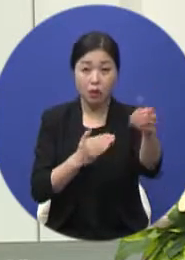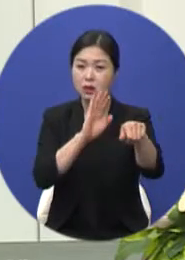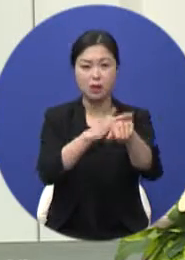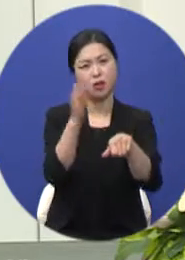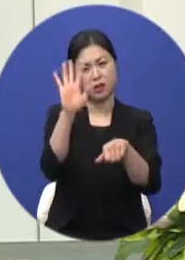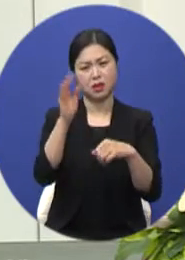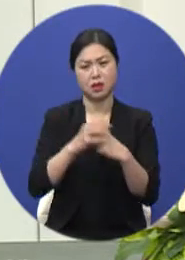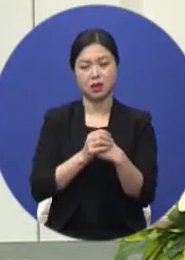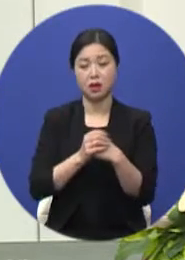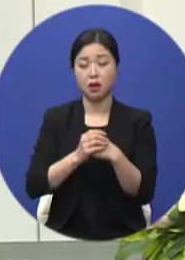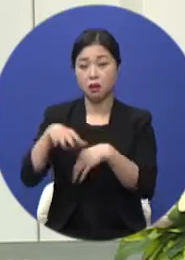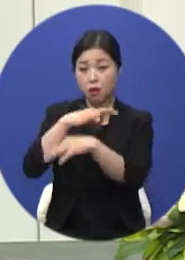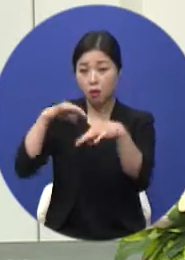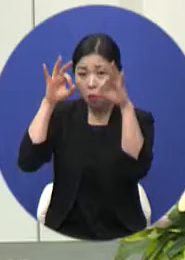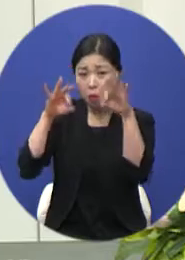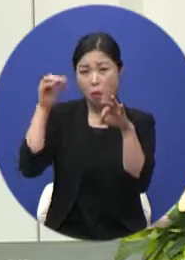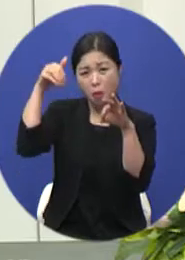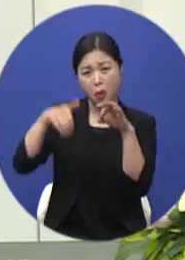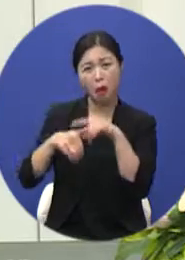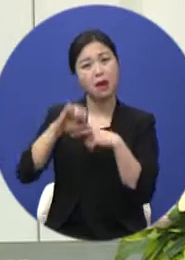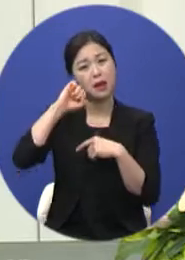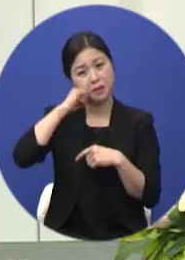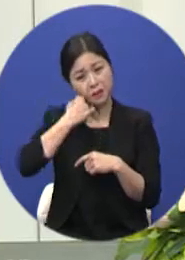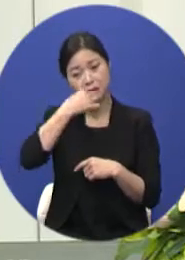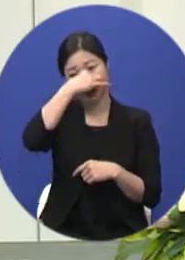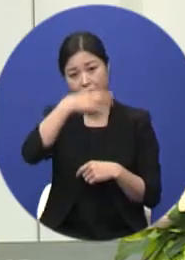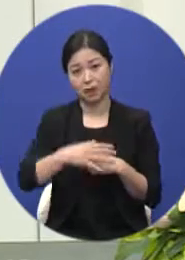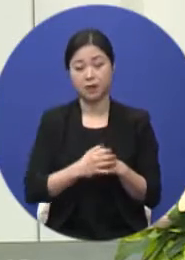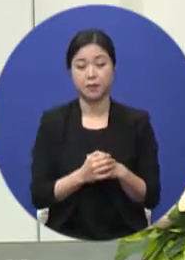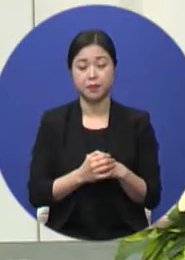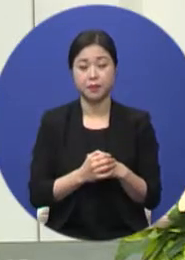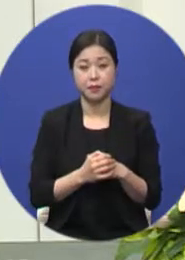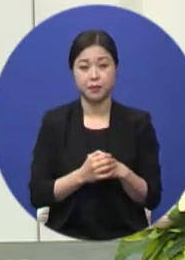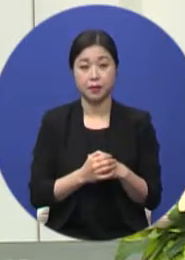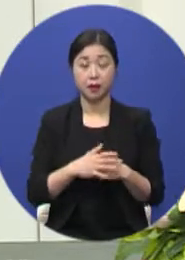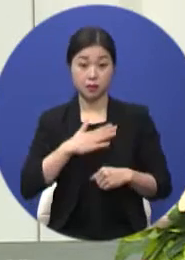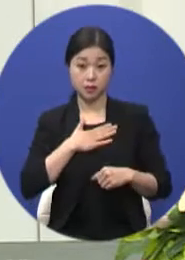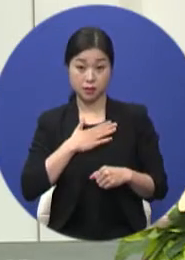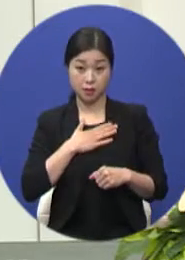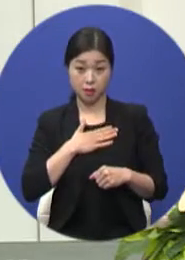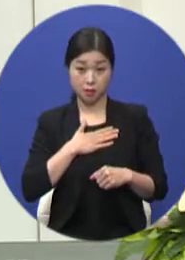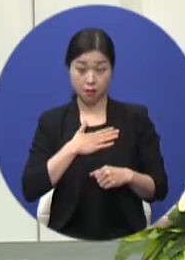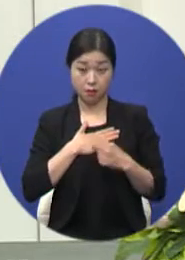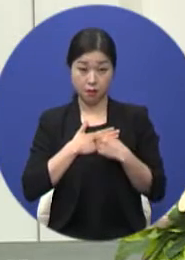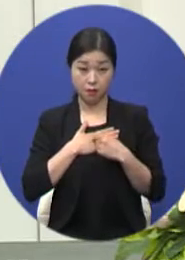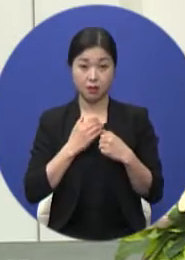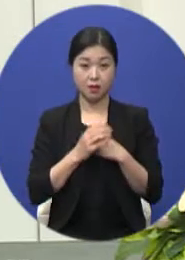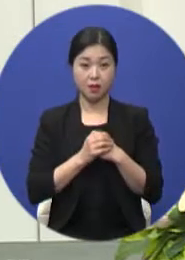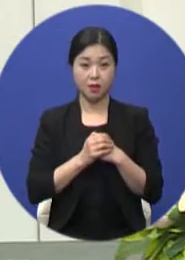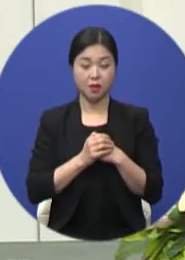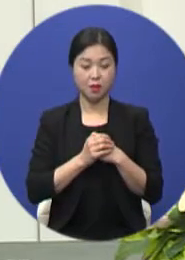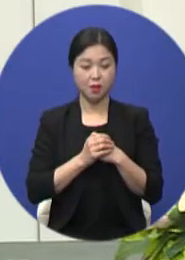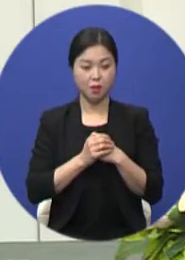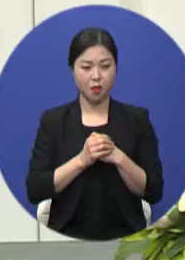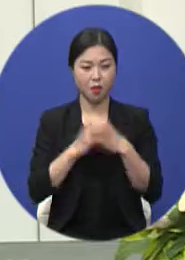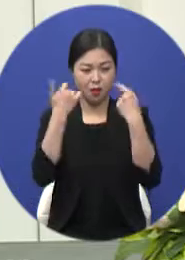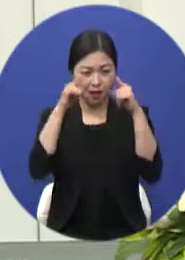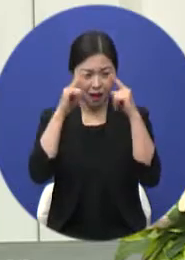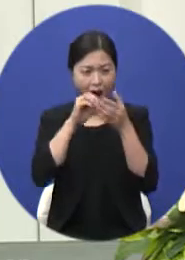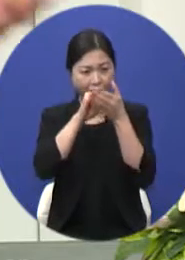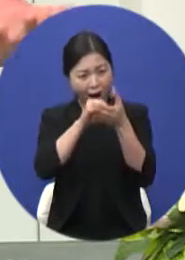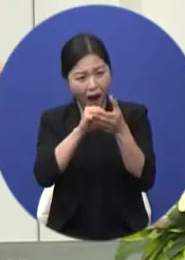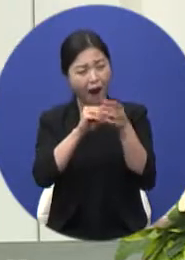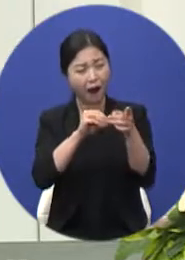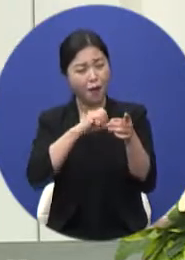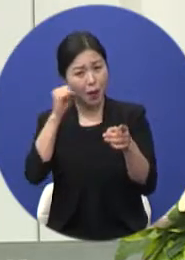불경인데, 아까 그 우리 위원장도 얘기했듯이 옛날에는요, 저 때도 그렇지만 재수는 필수요, 삼수는 선택이라고 할